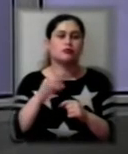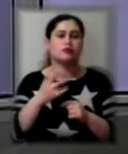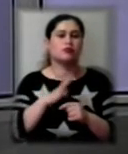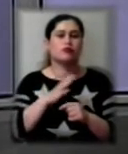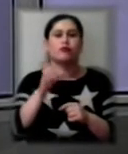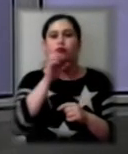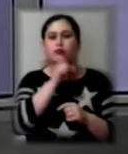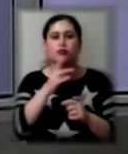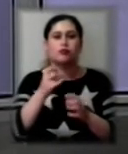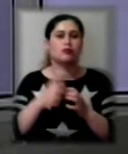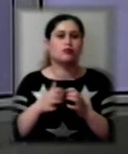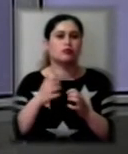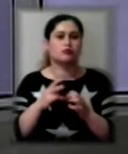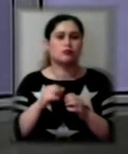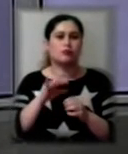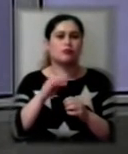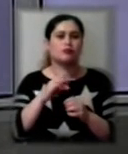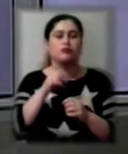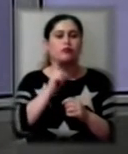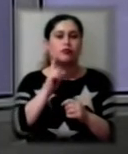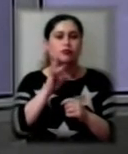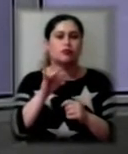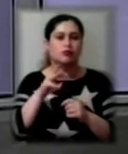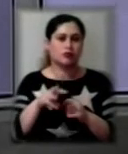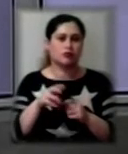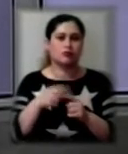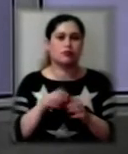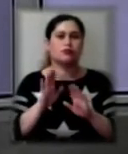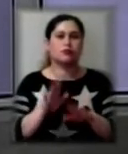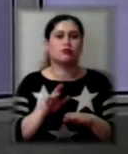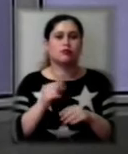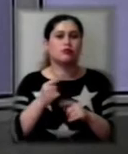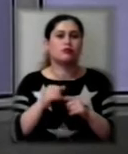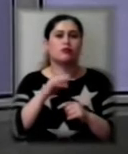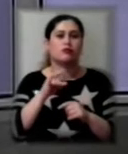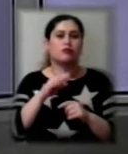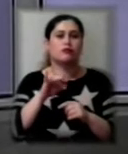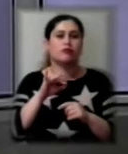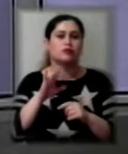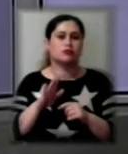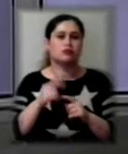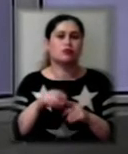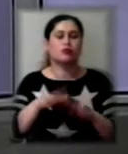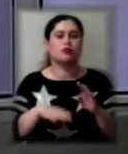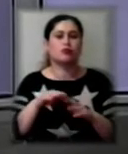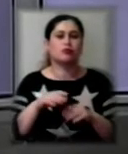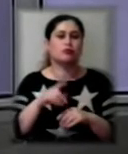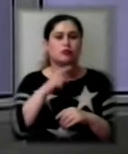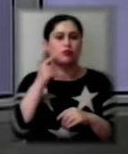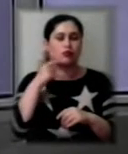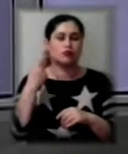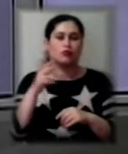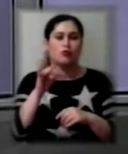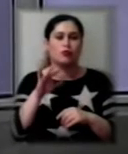Херсонщині на адмінмежі з тимчасово окупованим Кримом, перебуває на території півострова в руках російських окупантів. Ситуацію щодо